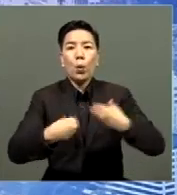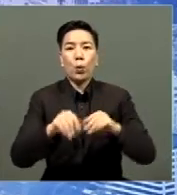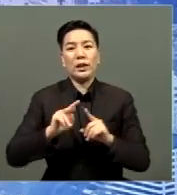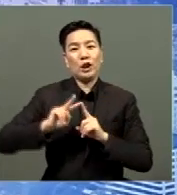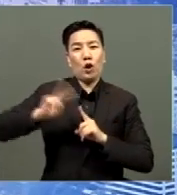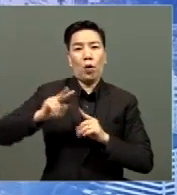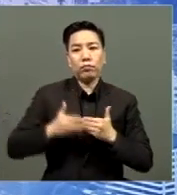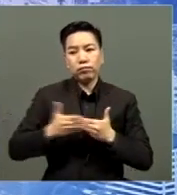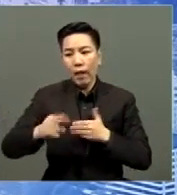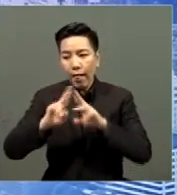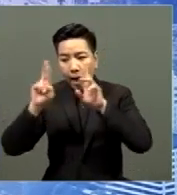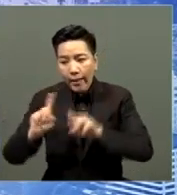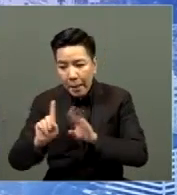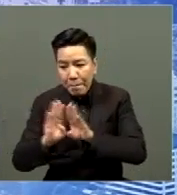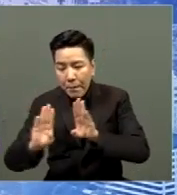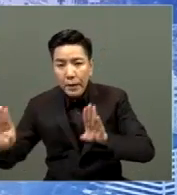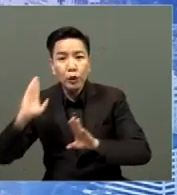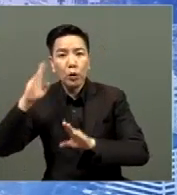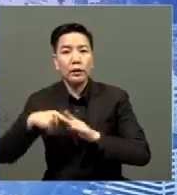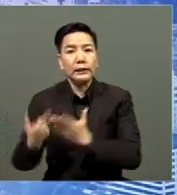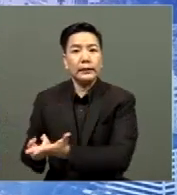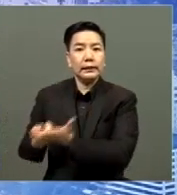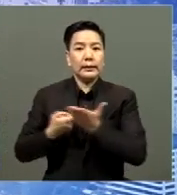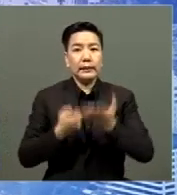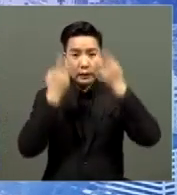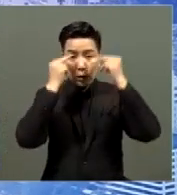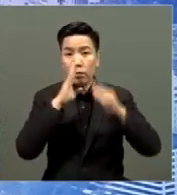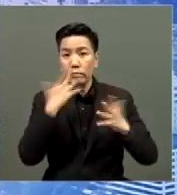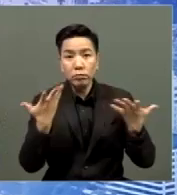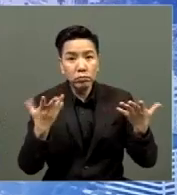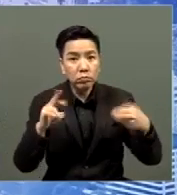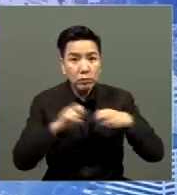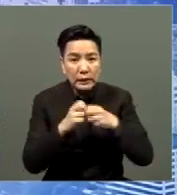พฤษภาคมจะมีการยกร่างข้อกำหนดมาตรการผ่อนปรนระยะที่2นะครับและนำเสนอต่อท่านนายกทำ RE